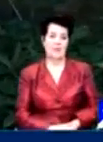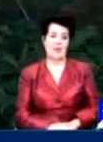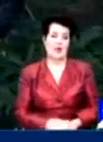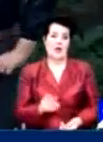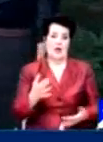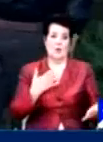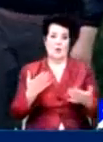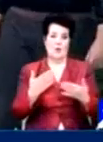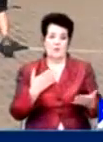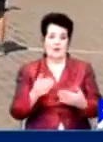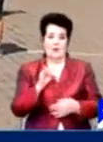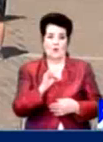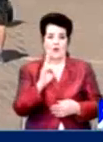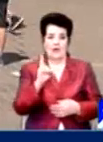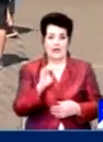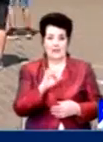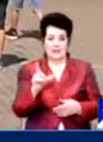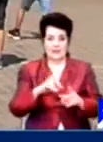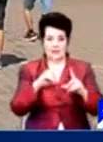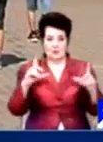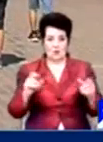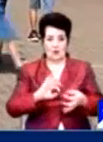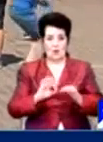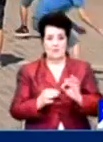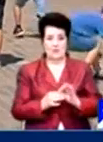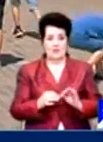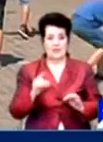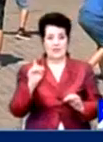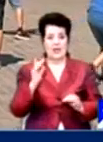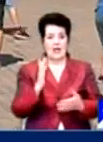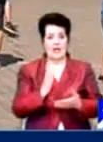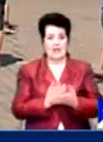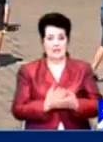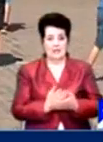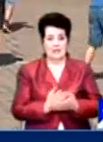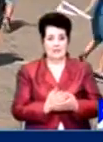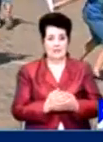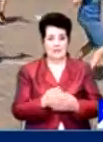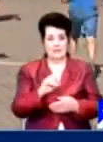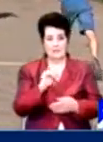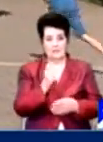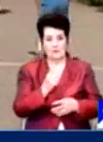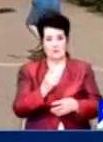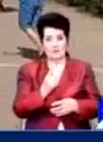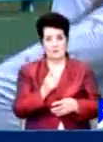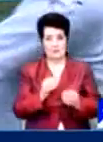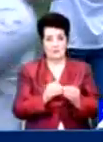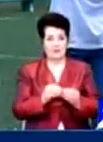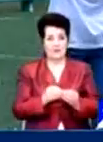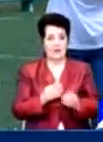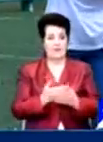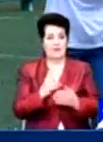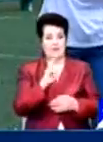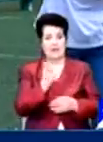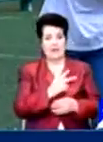Colaborarea dintre gimnaziul Ion Creangă Țânțărin și școala Willing din Burgfield durează de un deceniu și jumătate. De 3 ani, britanicii au